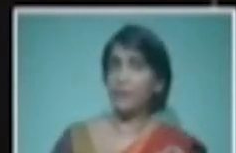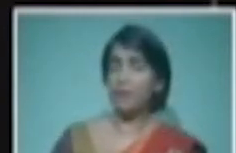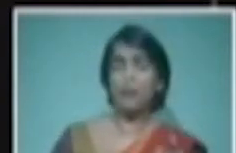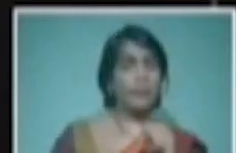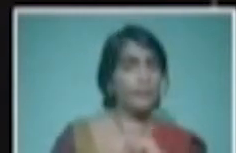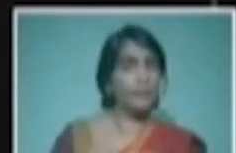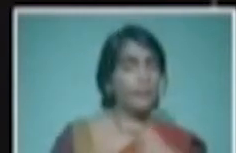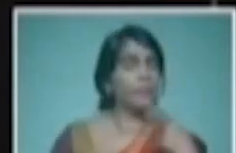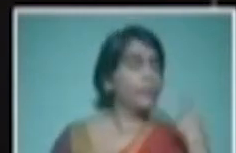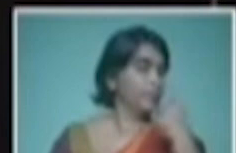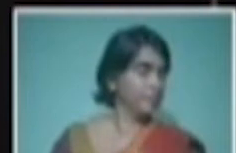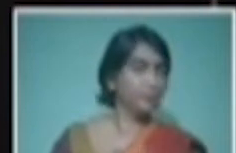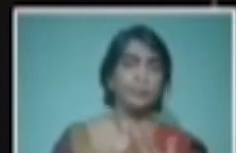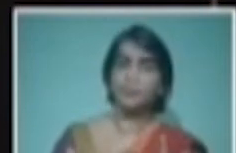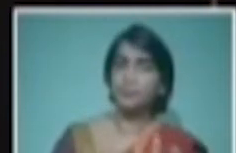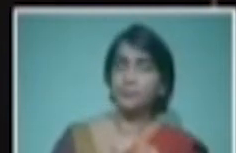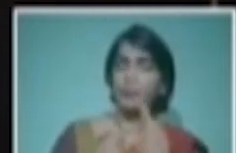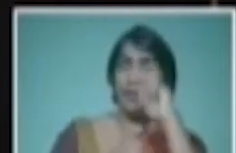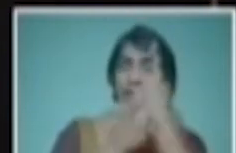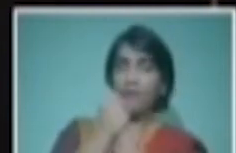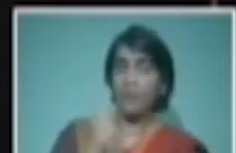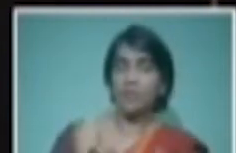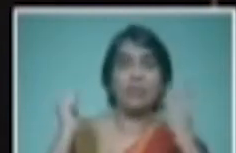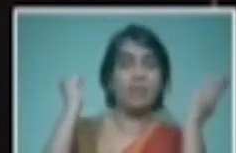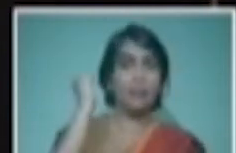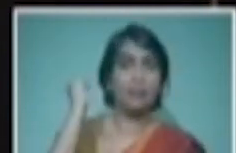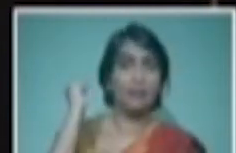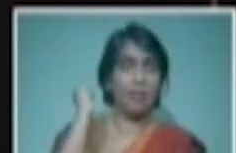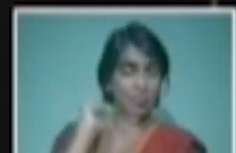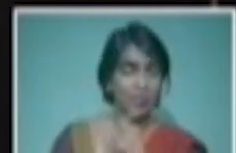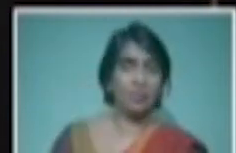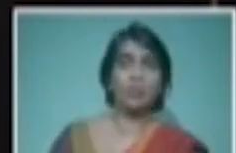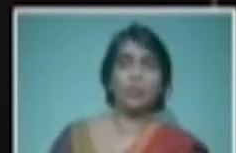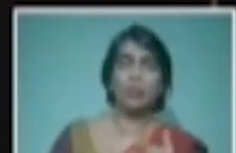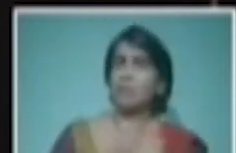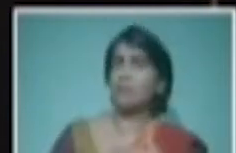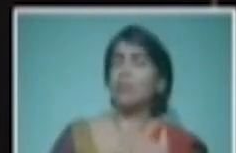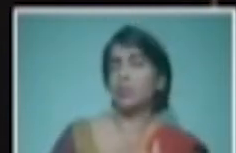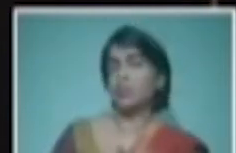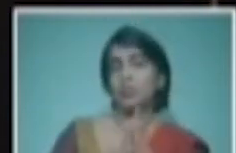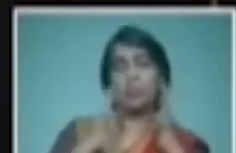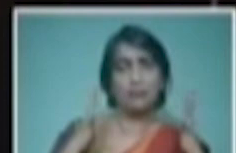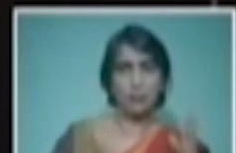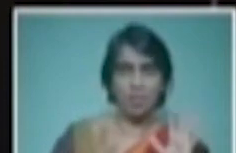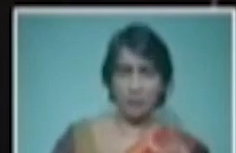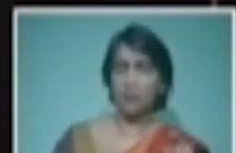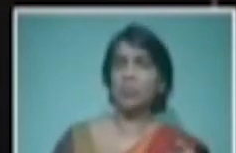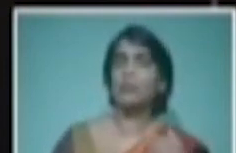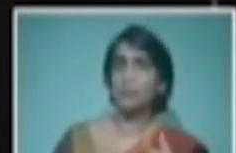ආයතන වලට ගිහිල්ලා අවශ්‍ය කරන වේවල් ටික කපා ගැනීමට තියෙන සම්බාධක ටික විශාල ලෙස පවතිනවා